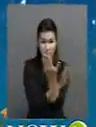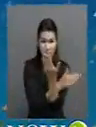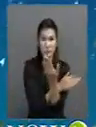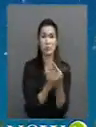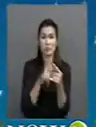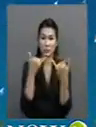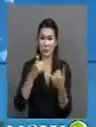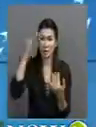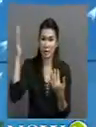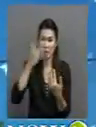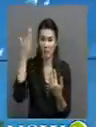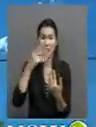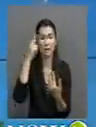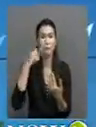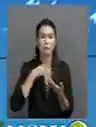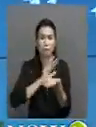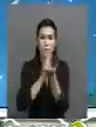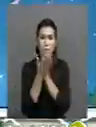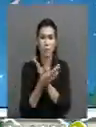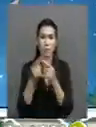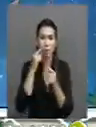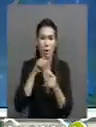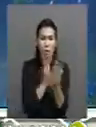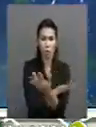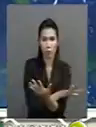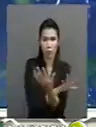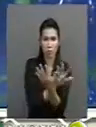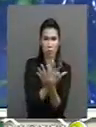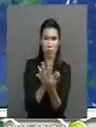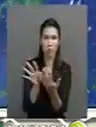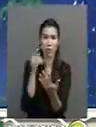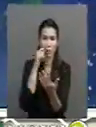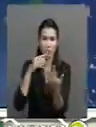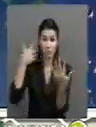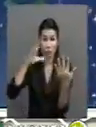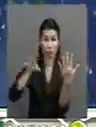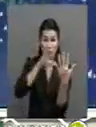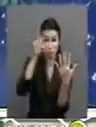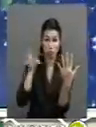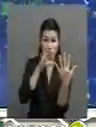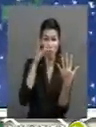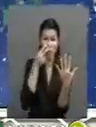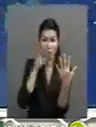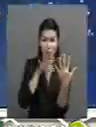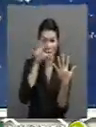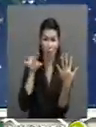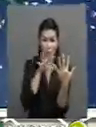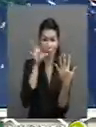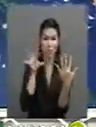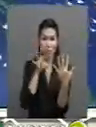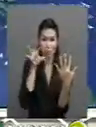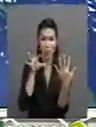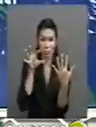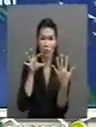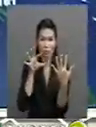ณะอากาศนะครับที่จะก่อให้เกิดความเปลี่ยนแปลงนั่นคือเส้นทางของพายุโซนร้อนเต้นหมู่ณเวลานี้นะครับจะเห็นได้ว่าปกคลุมอยู่บริเวณของพื้น